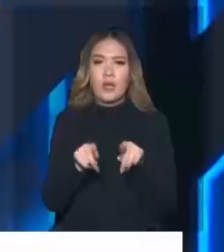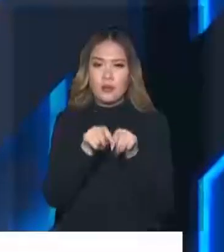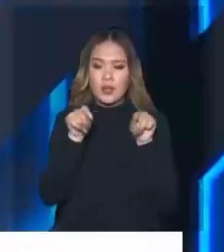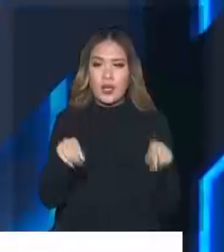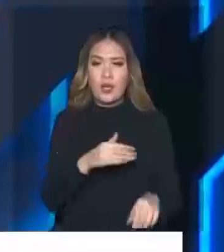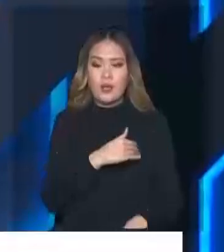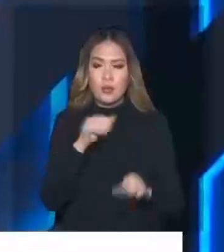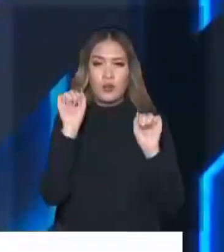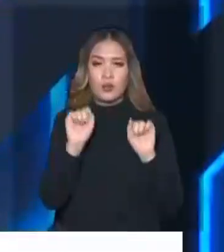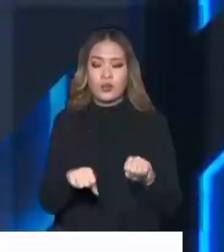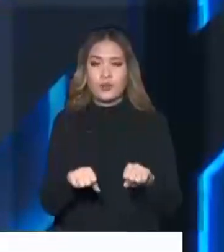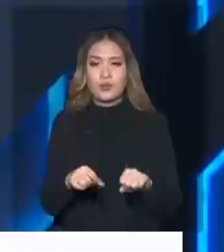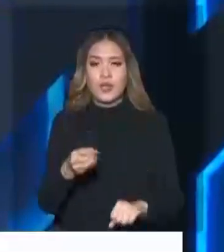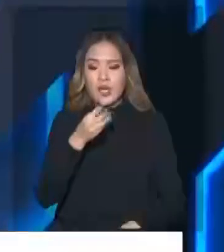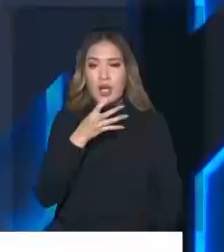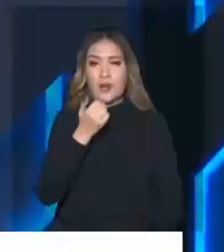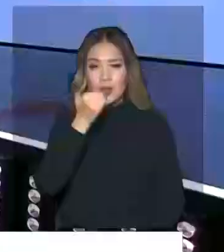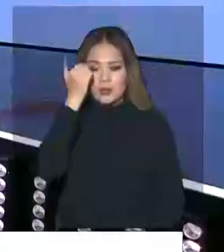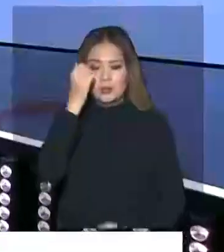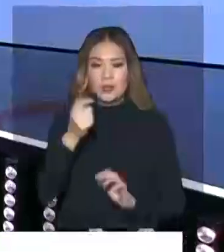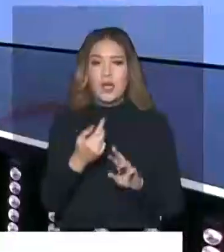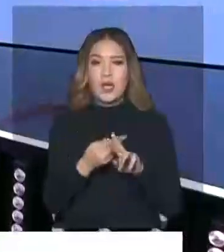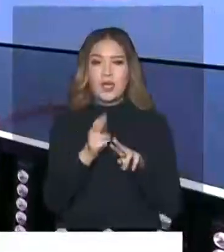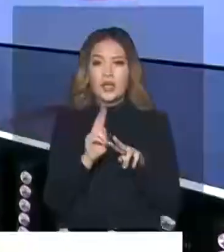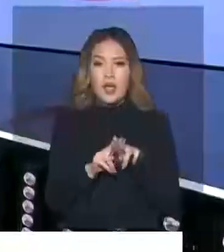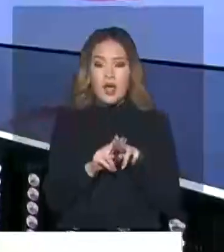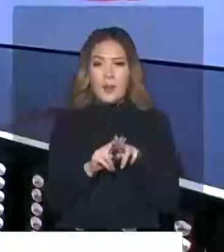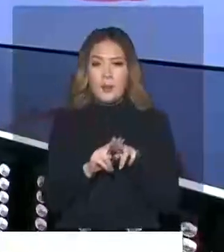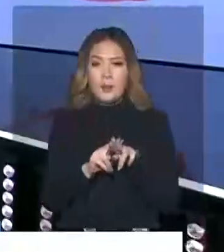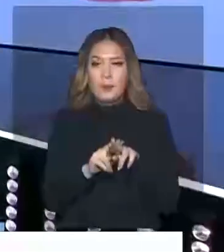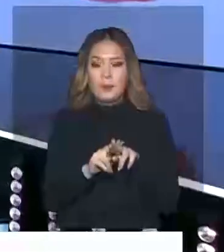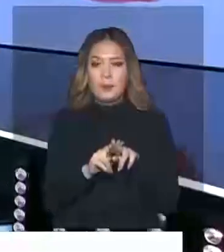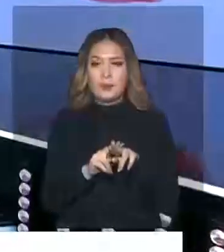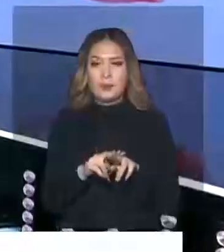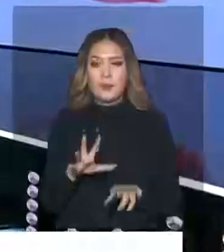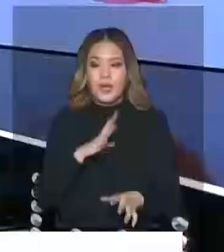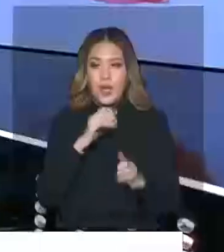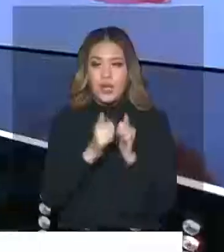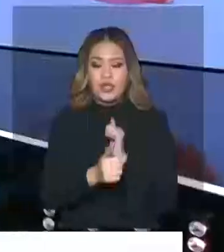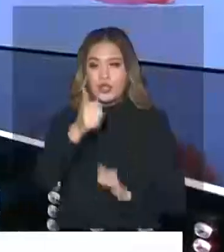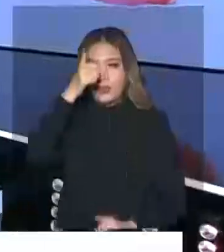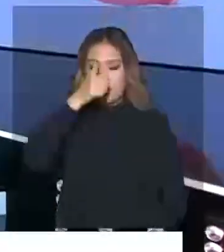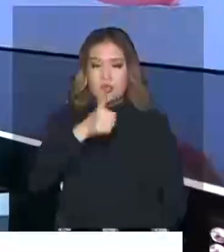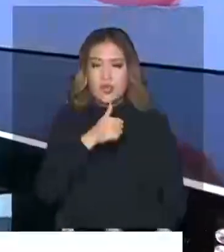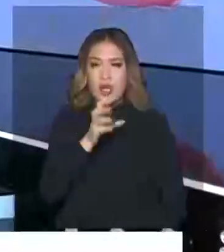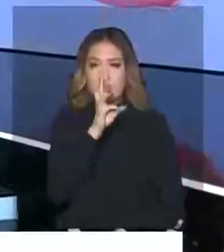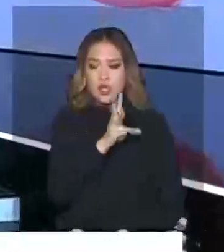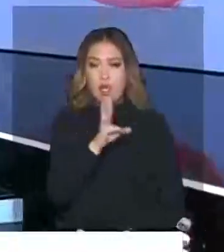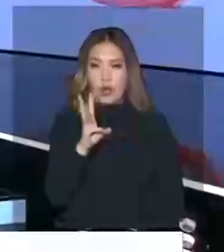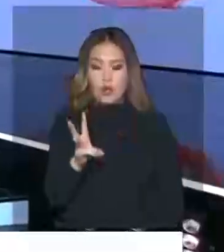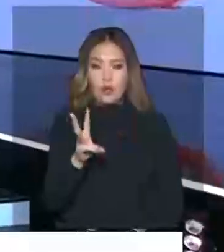айтсаңыз. Жақсы, рахмет сұрағыңызға. Жалпы бұл енді ай сайынғы өмір бойлық жалақы